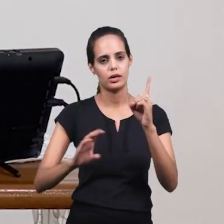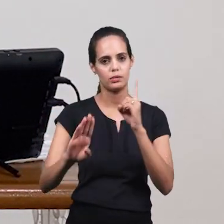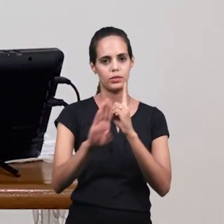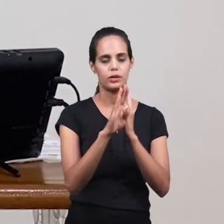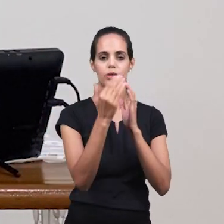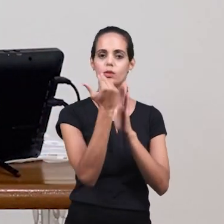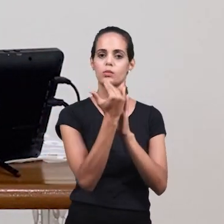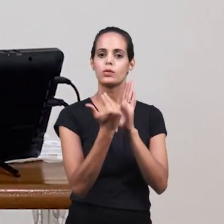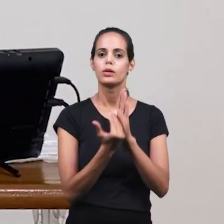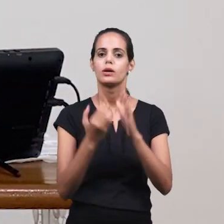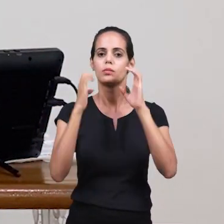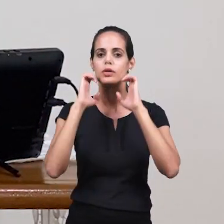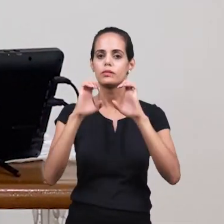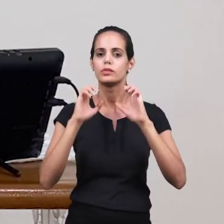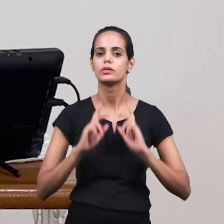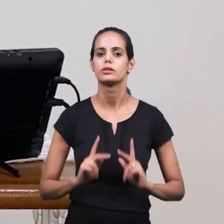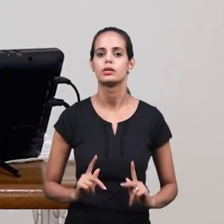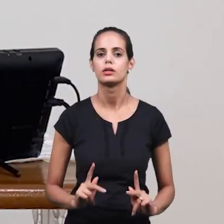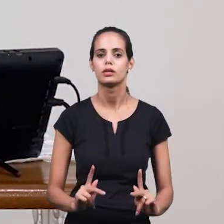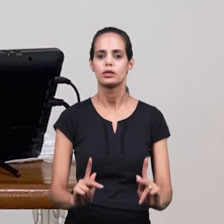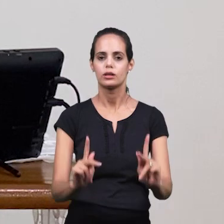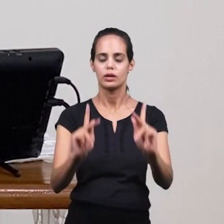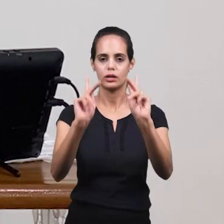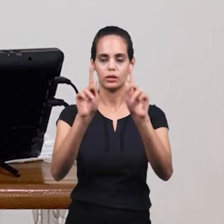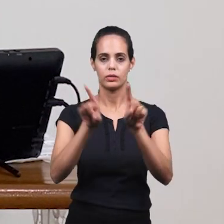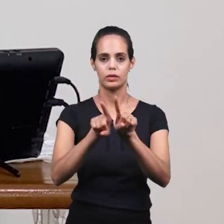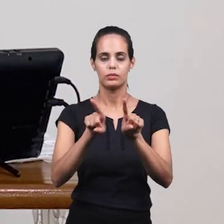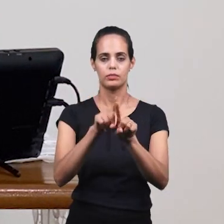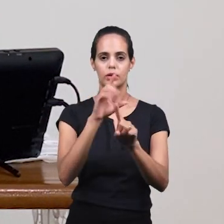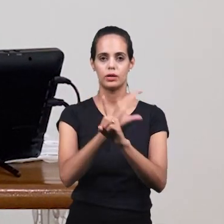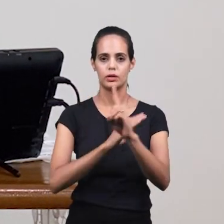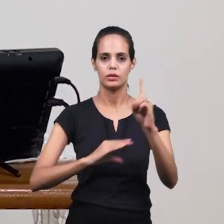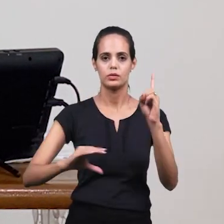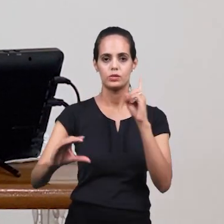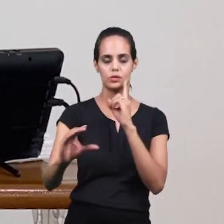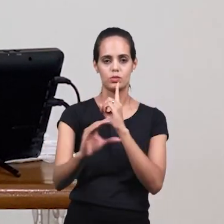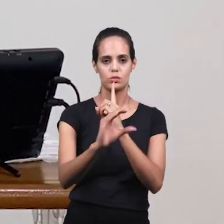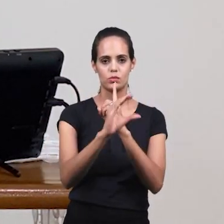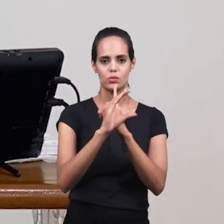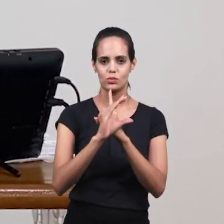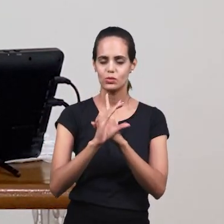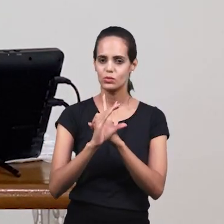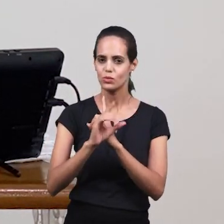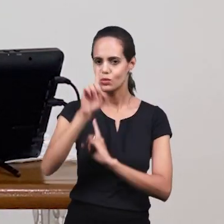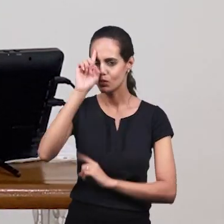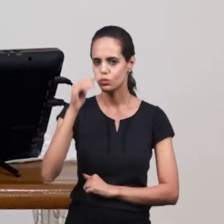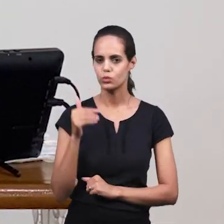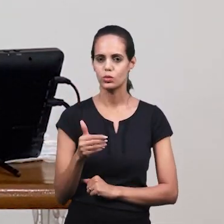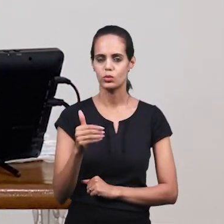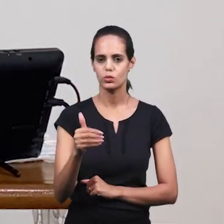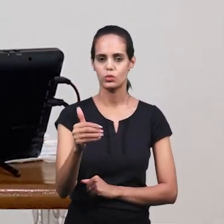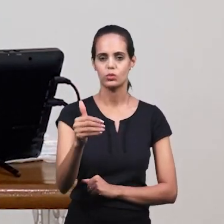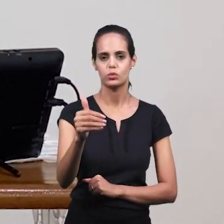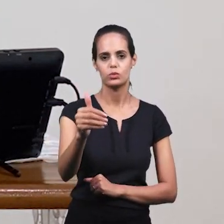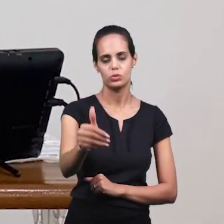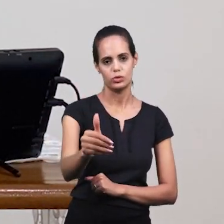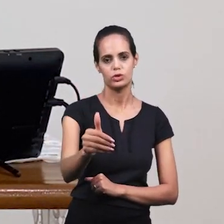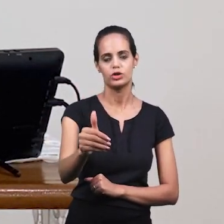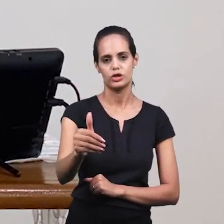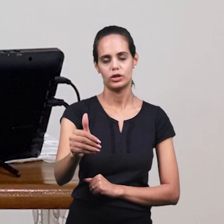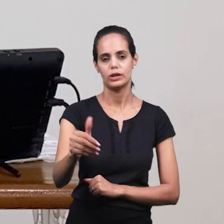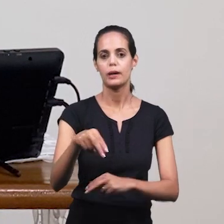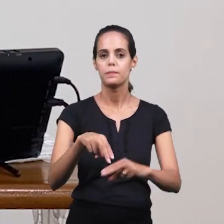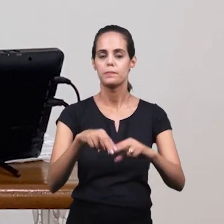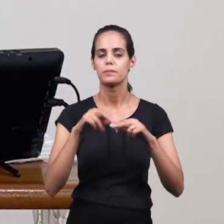la programmation en annonçant l'évangile éternel et les cultes qui sont transmis tous les jours à